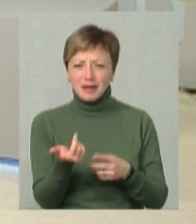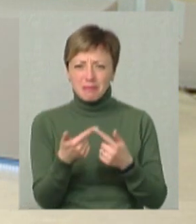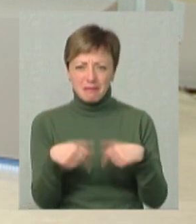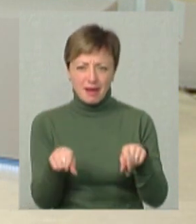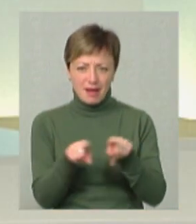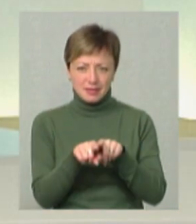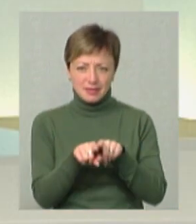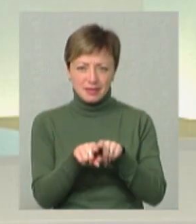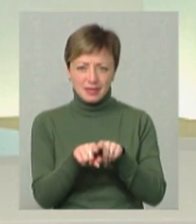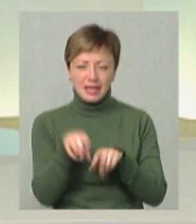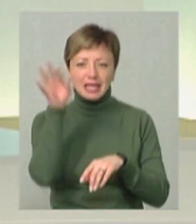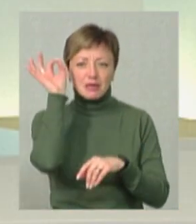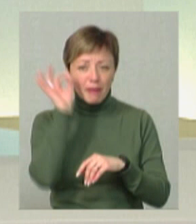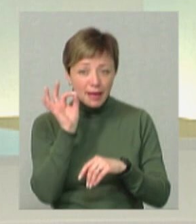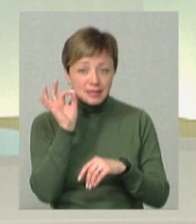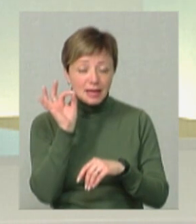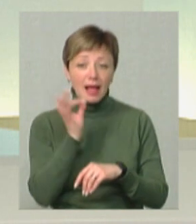партійка. Німецька